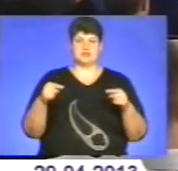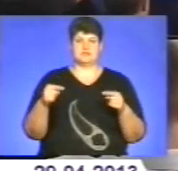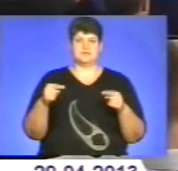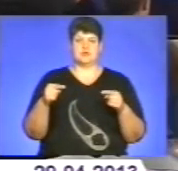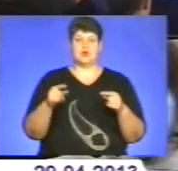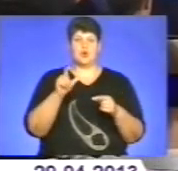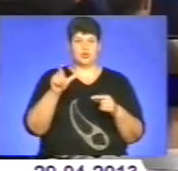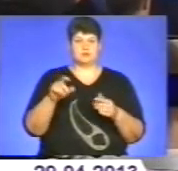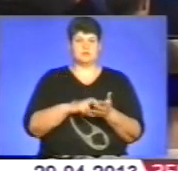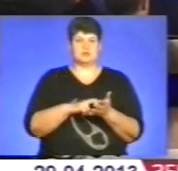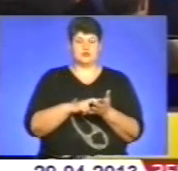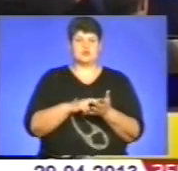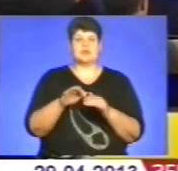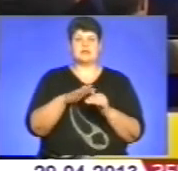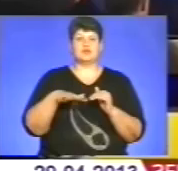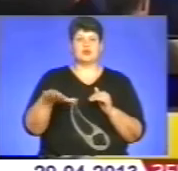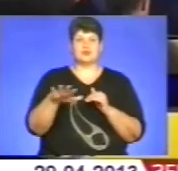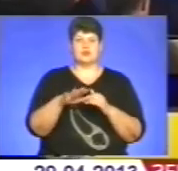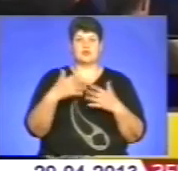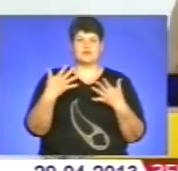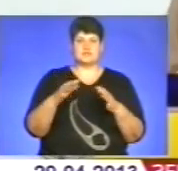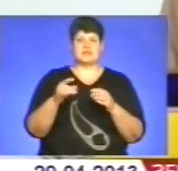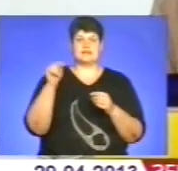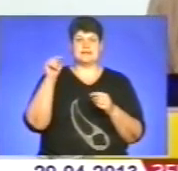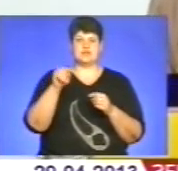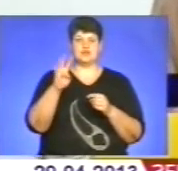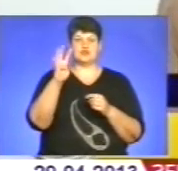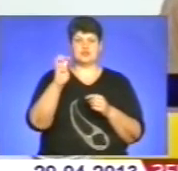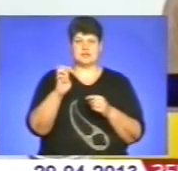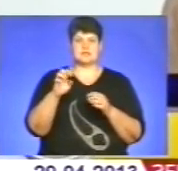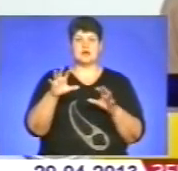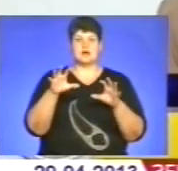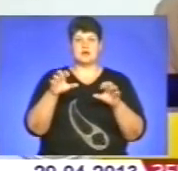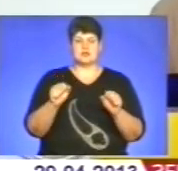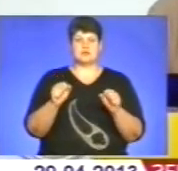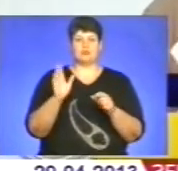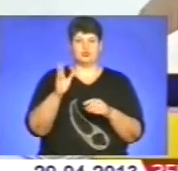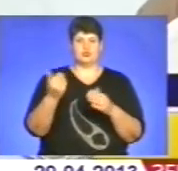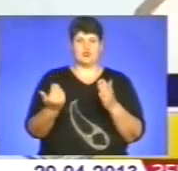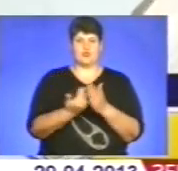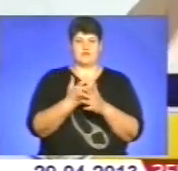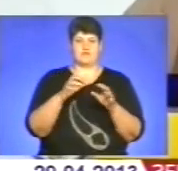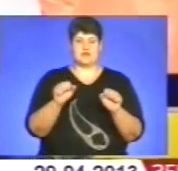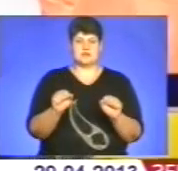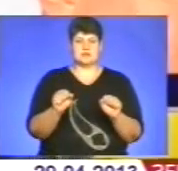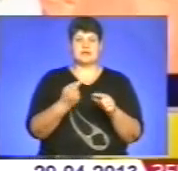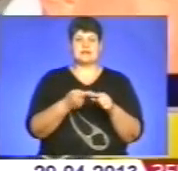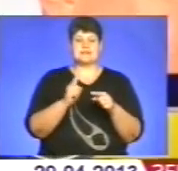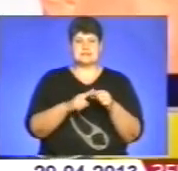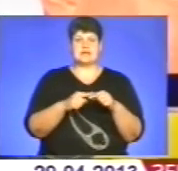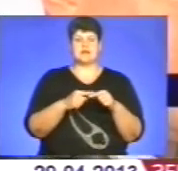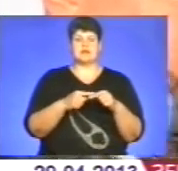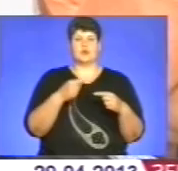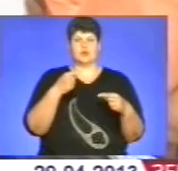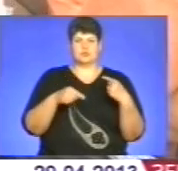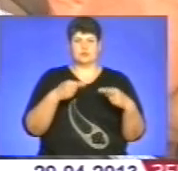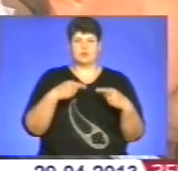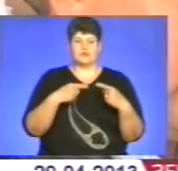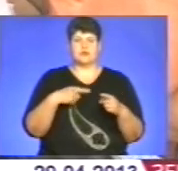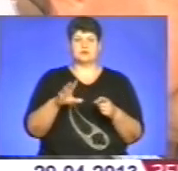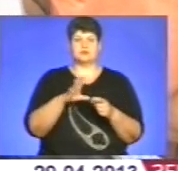Люди побоюються, що на територію, де майже 1400 гаражів, прийдуть нові власники. Цей конфлікт і привів власників гаражів